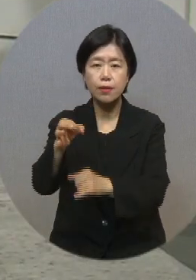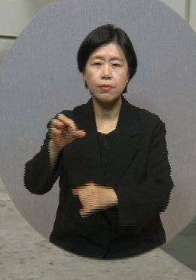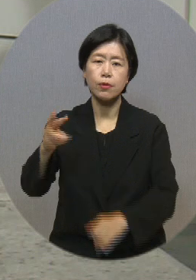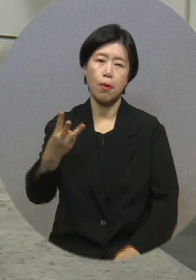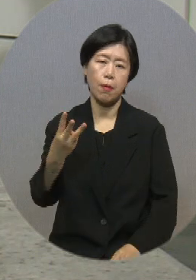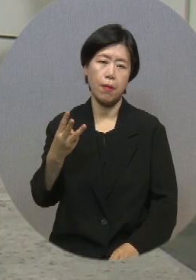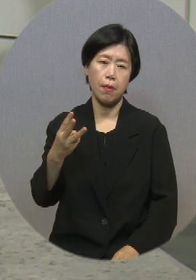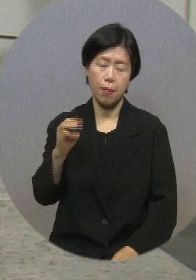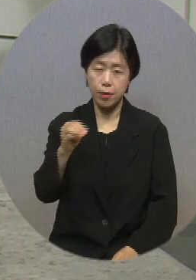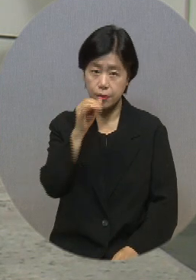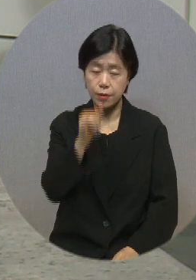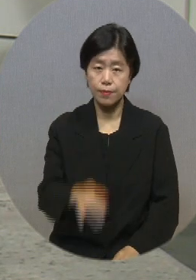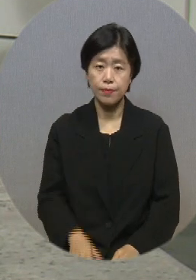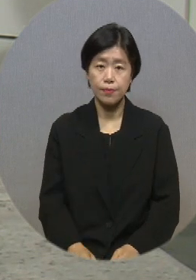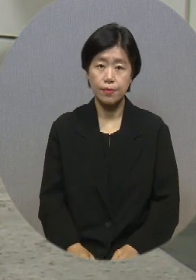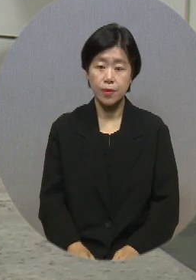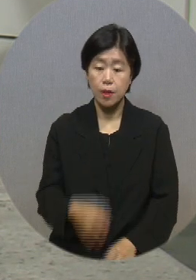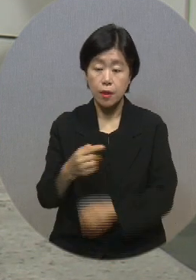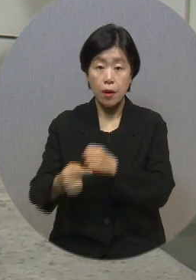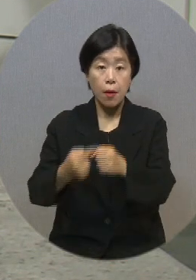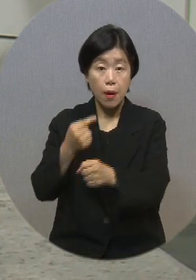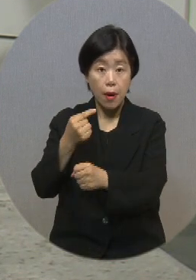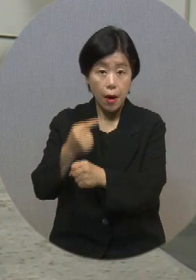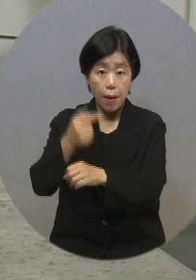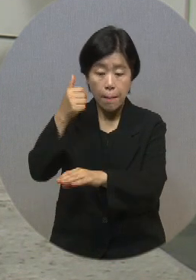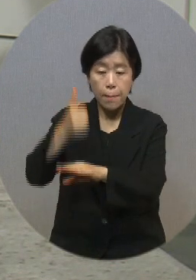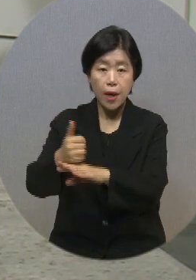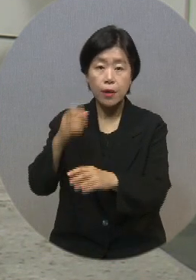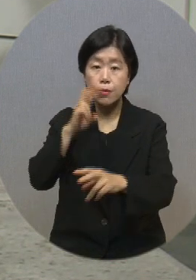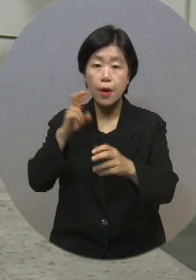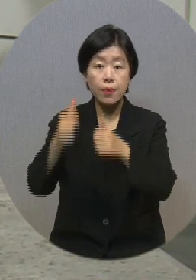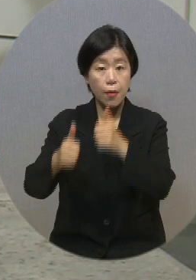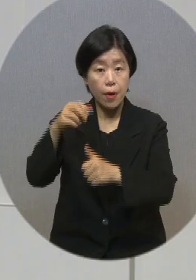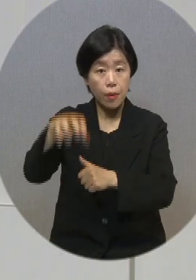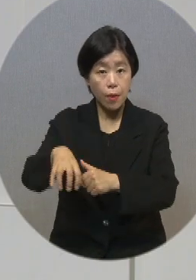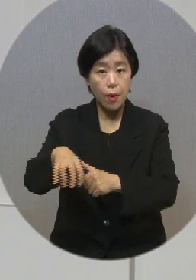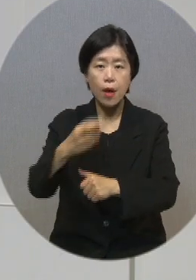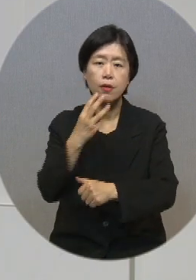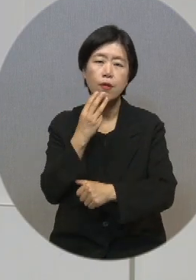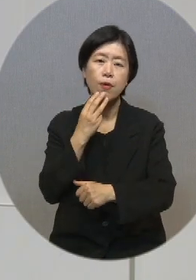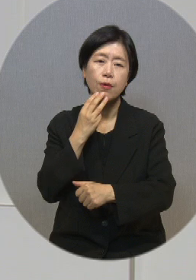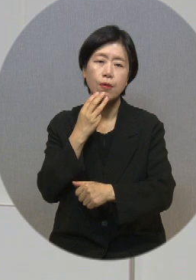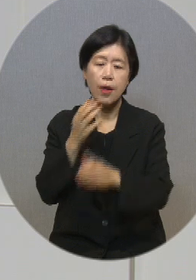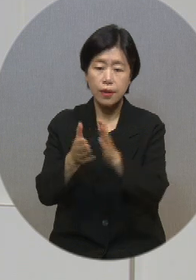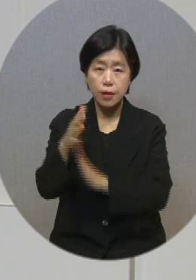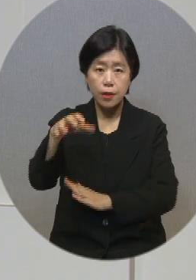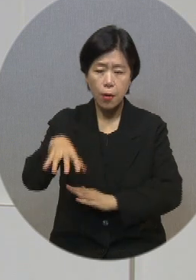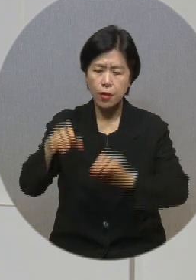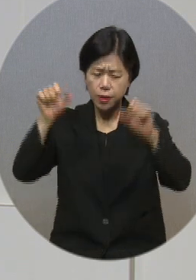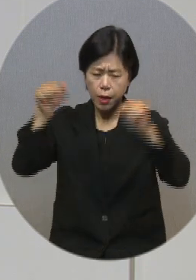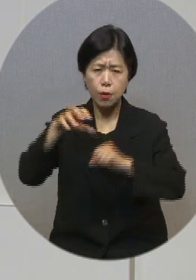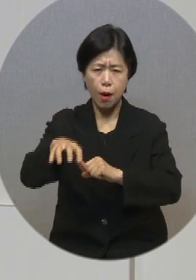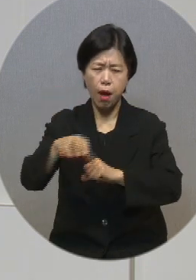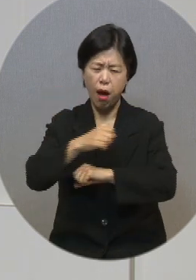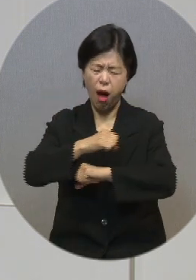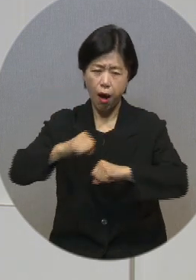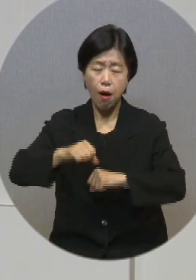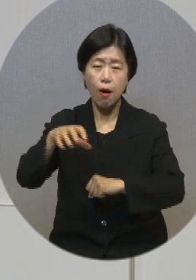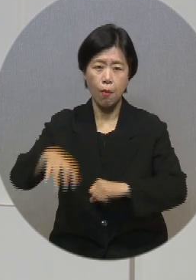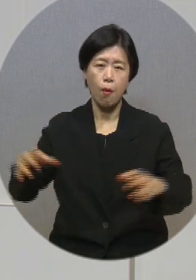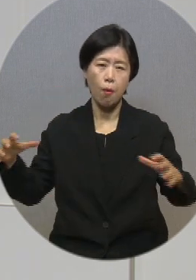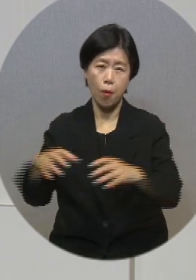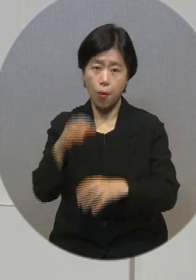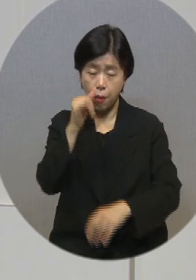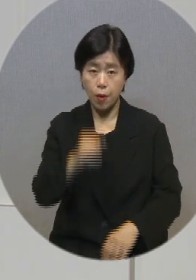결선은 서울 시내 체육관에서 빅 이벤트로 진행될 예정이고요. 해당 참가자는 직접 방송 제작